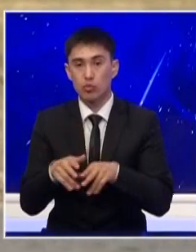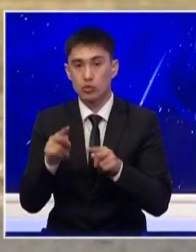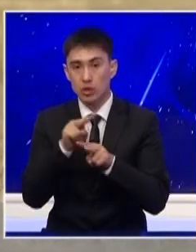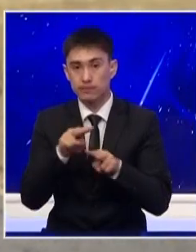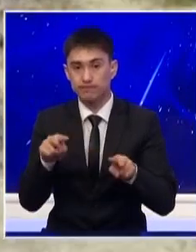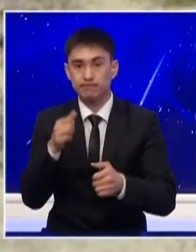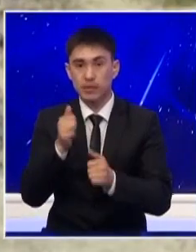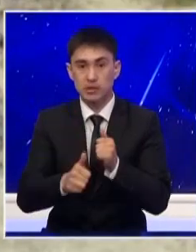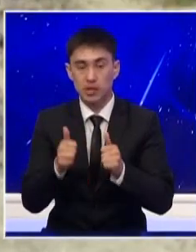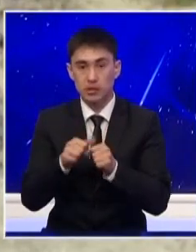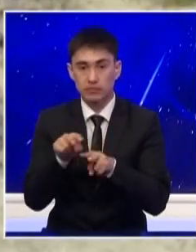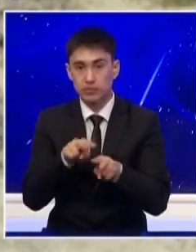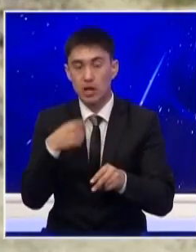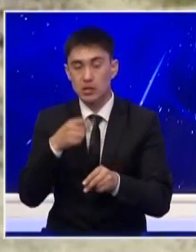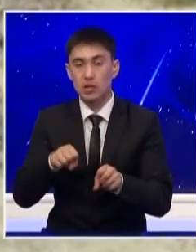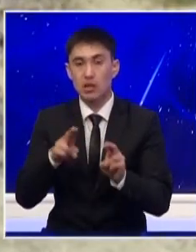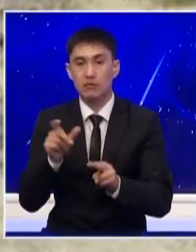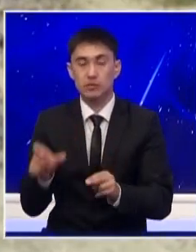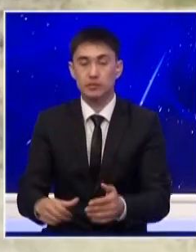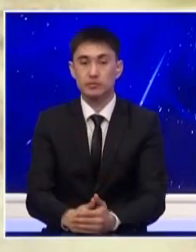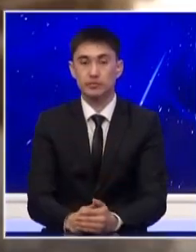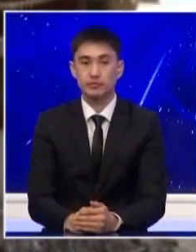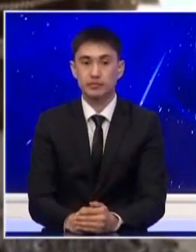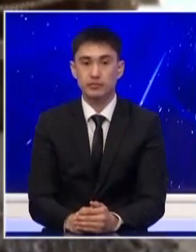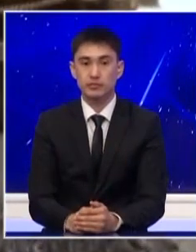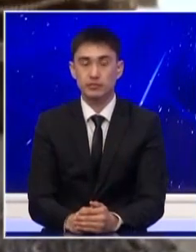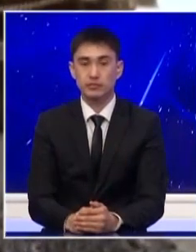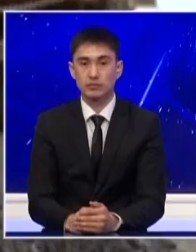находиться на постоянном контроле от